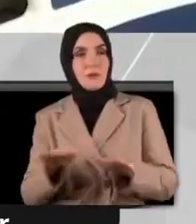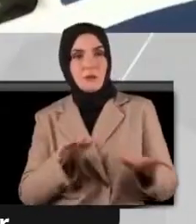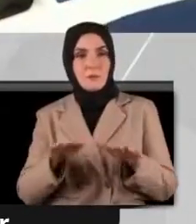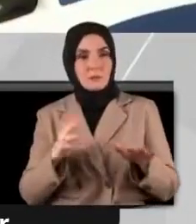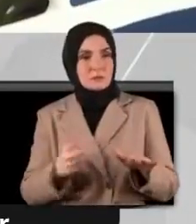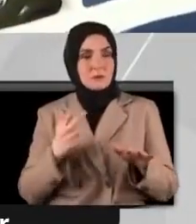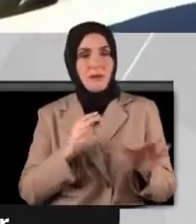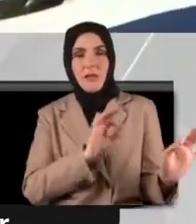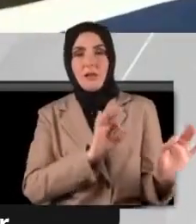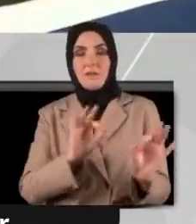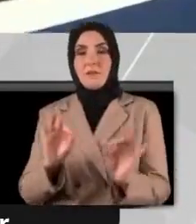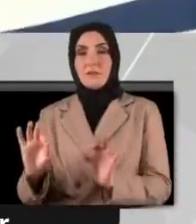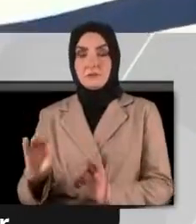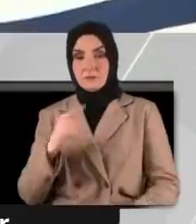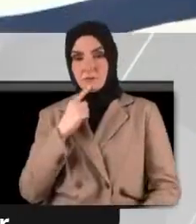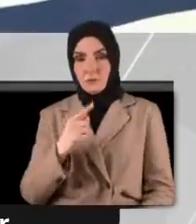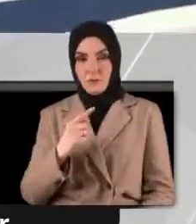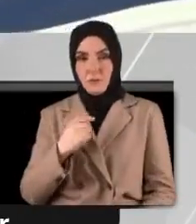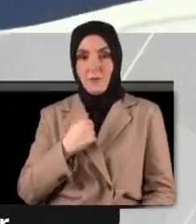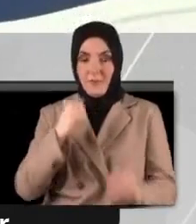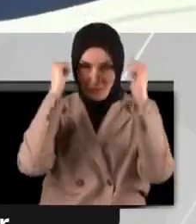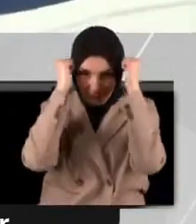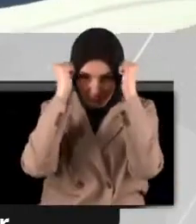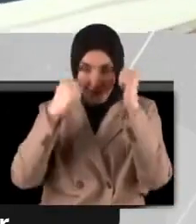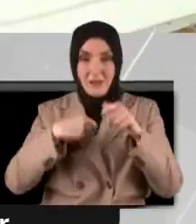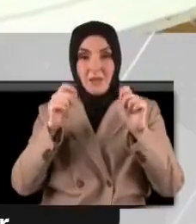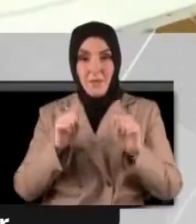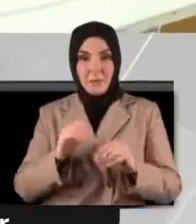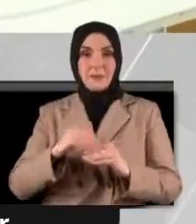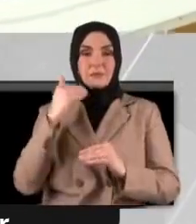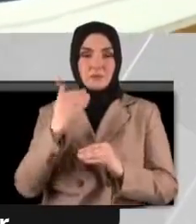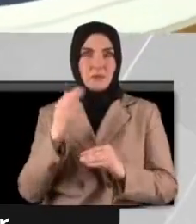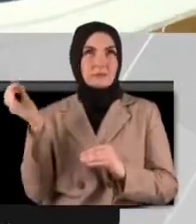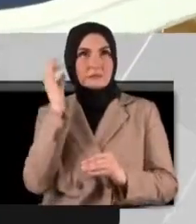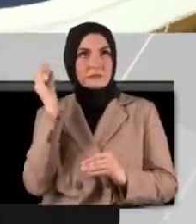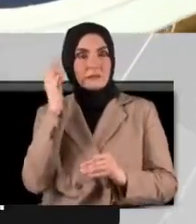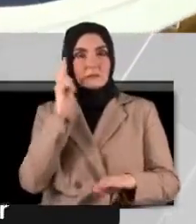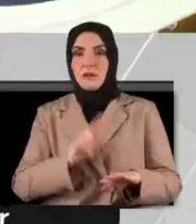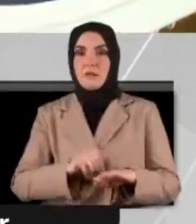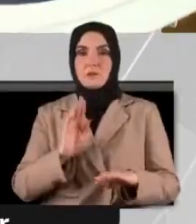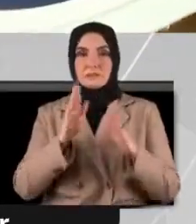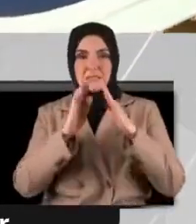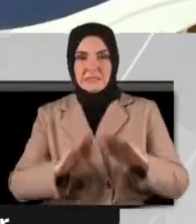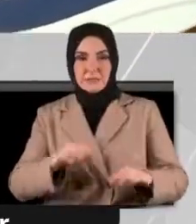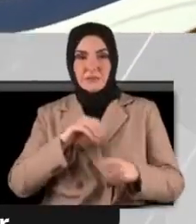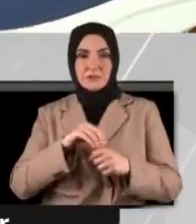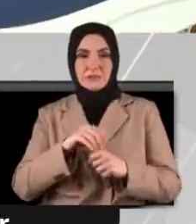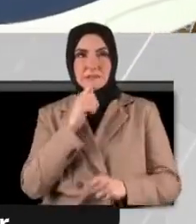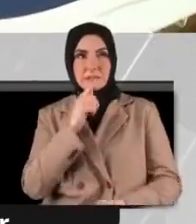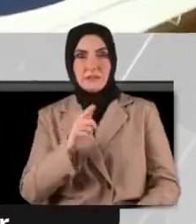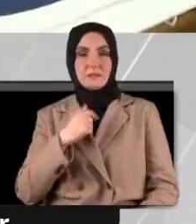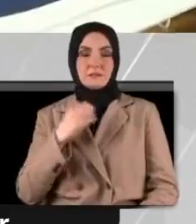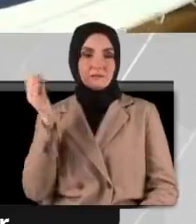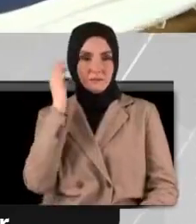Zaten biz kapan yaptıktan sonraki süreç sadece sesleri hatırlıyorum ben, yıkılma seslerini. Bizim